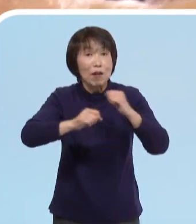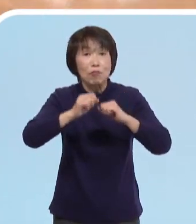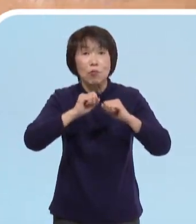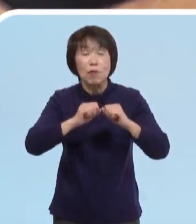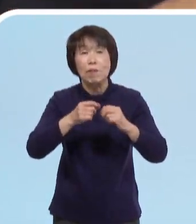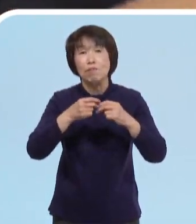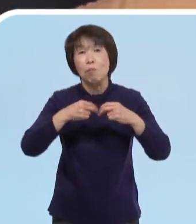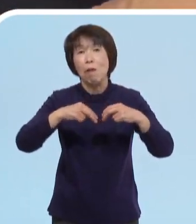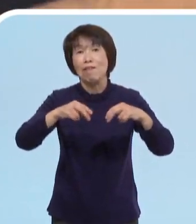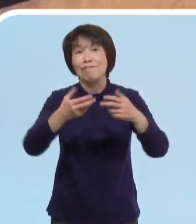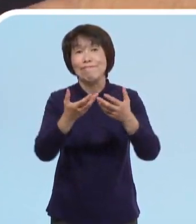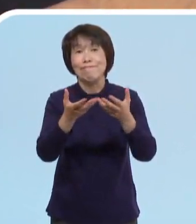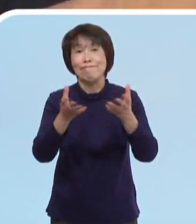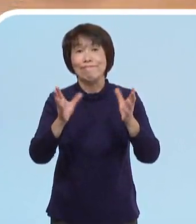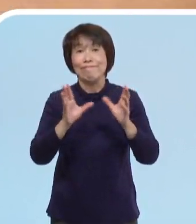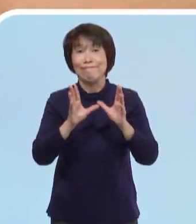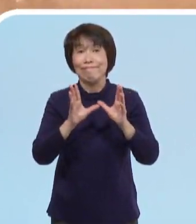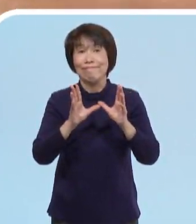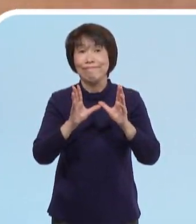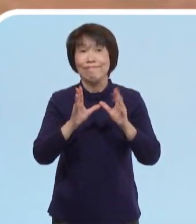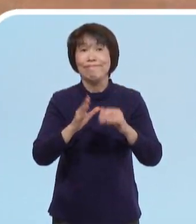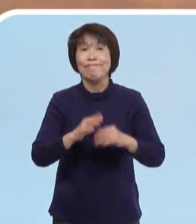ティア団体です。